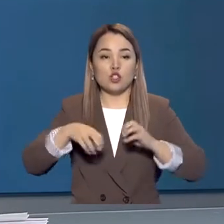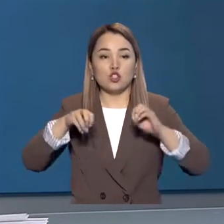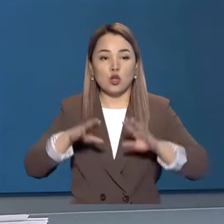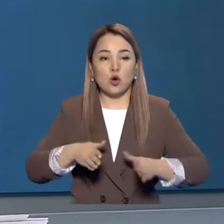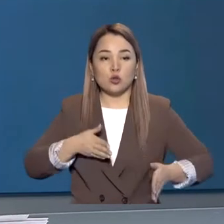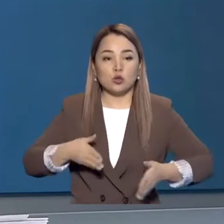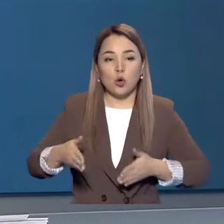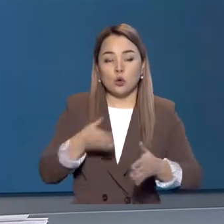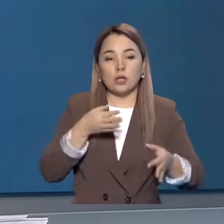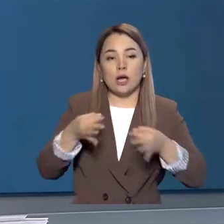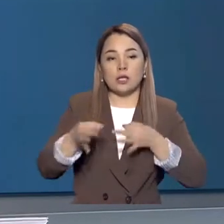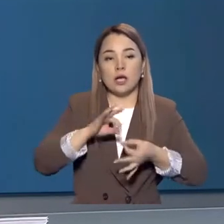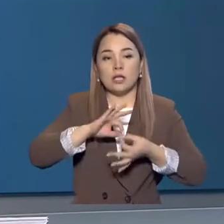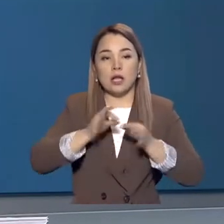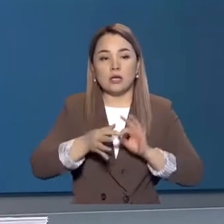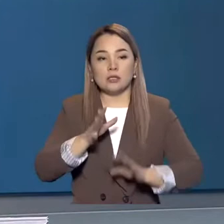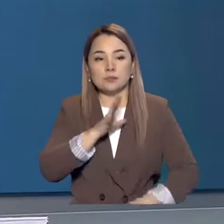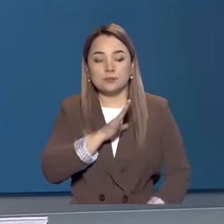шешу жолдарын талқылады.